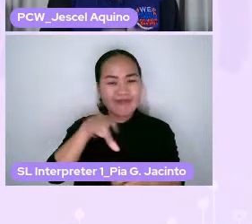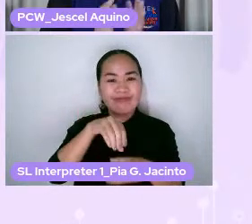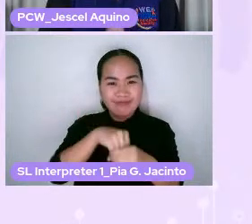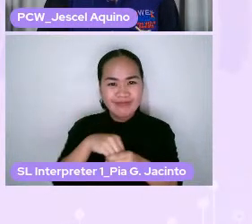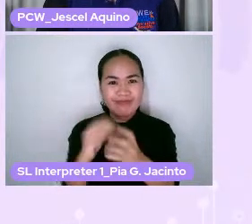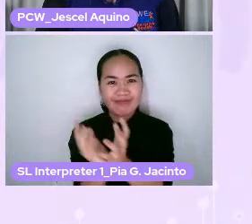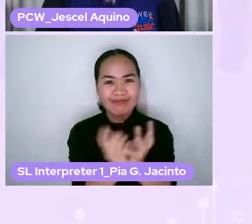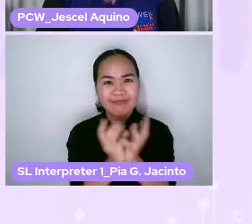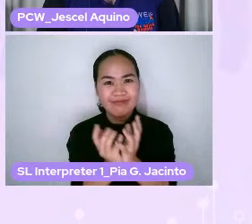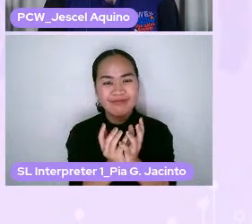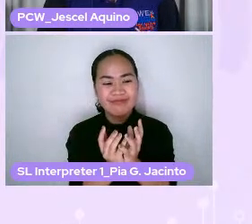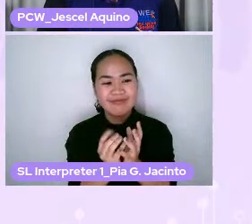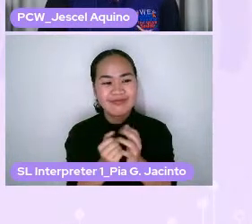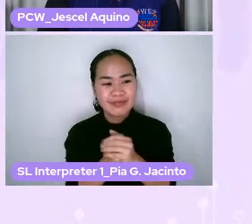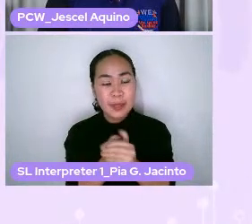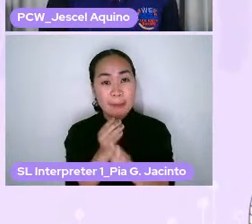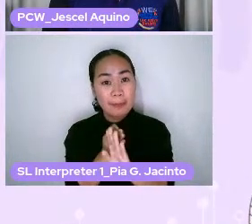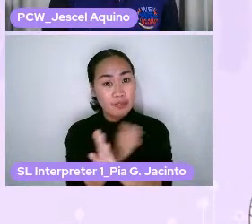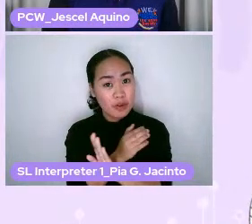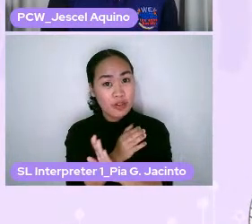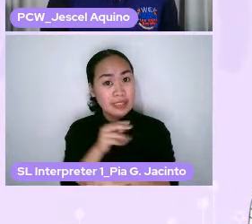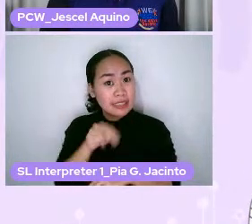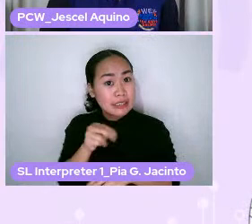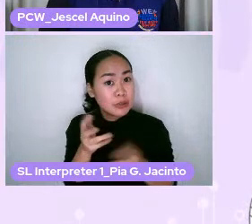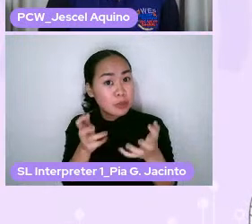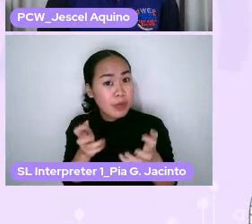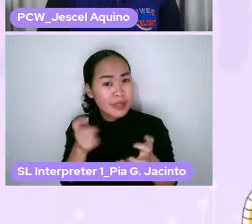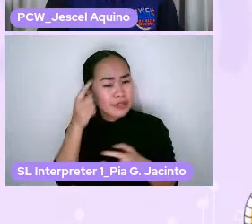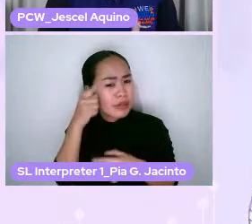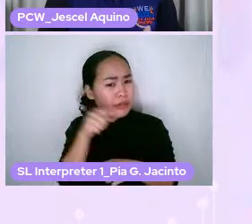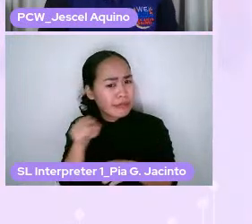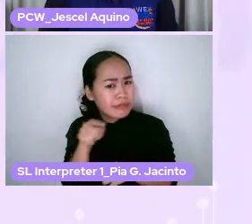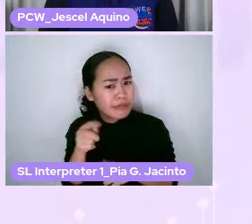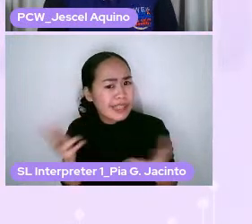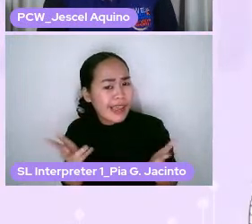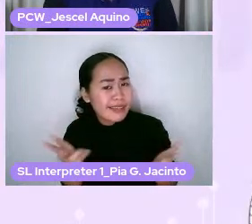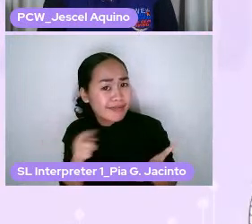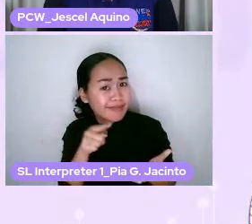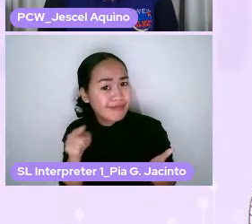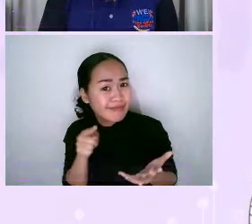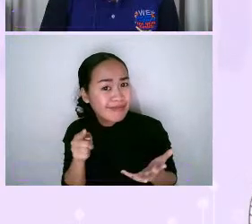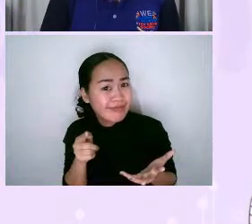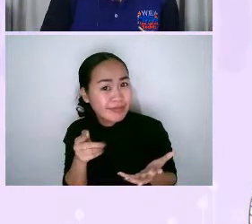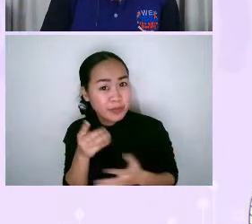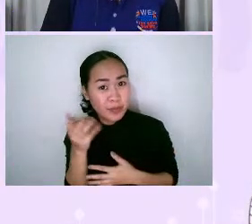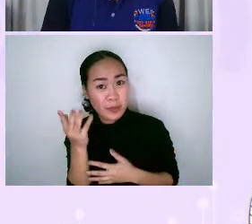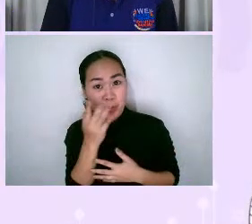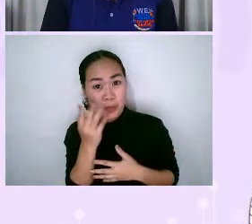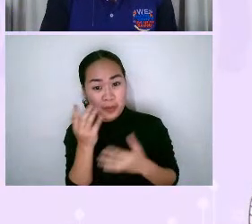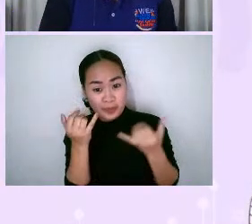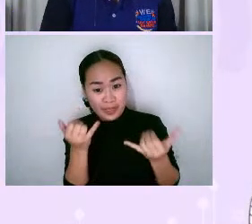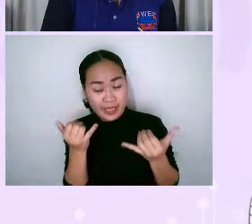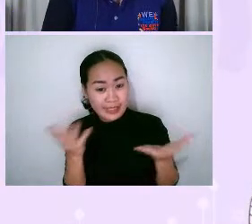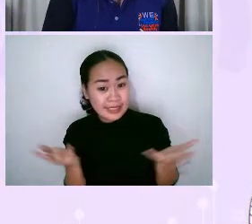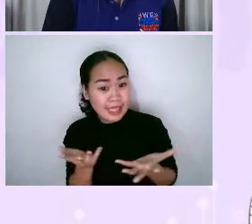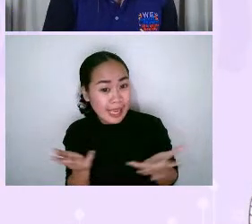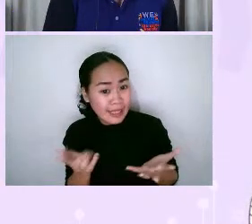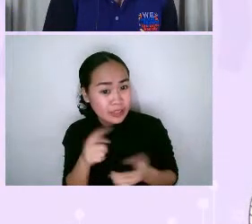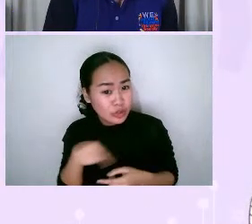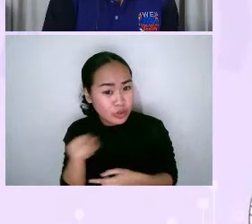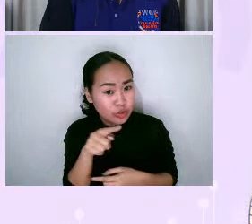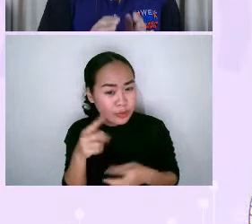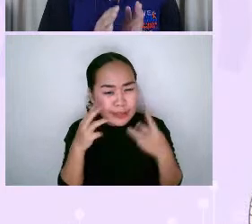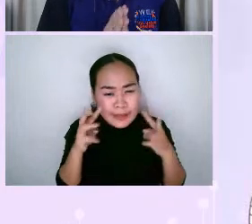society. Pero bago po ang lahat, syempre gusto po naming malaman kung taga saan po ba yung mga nanonood sa atin. Sige po, patingin naman po sa